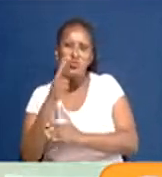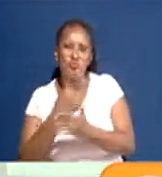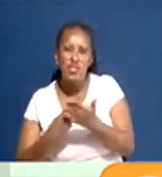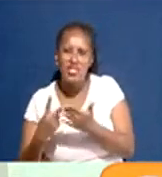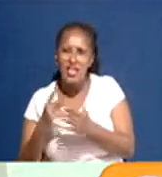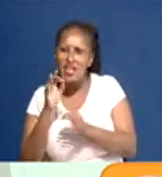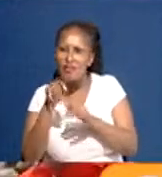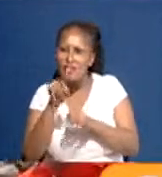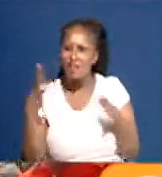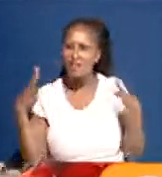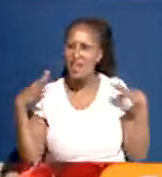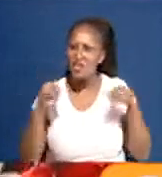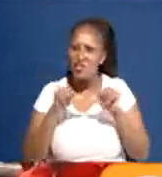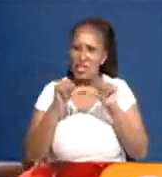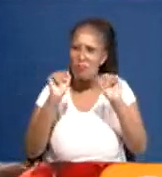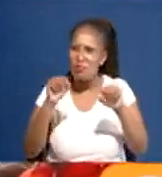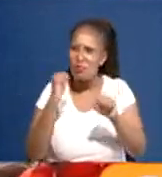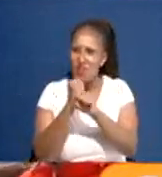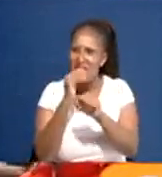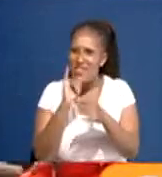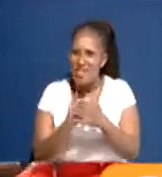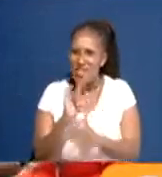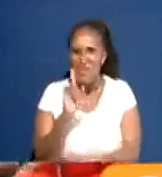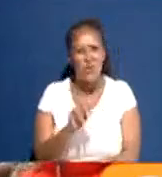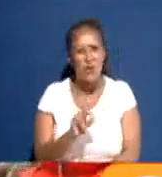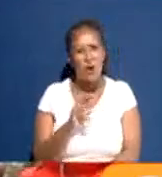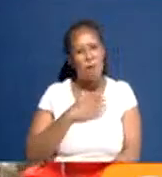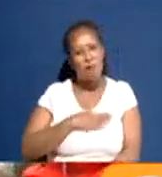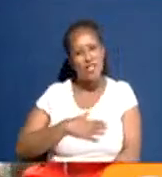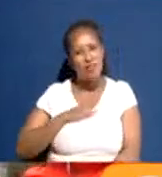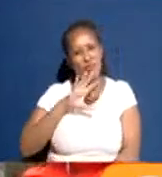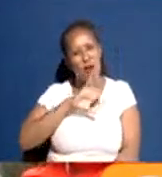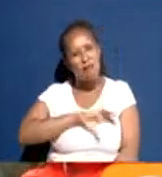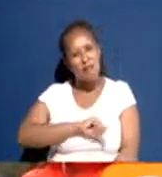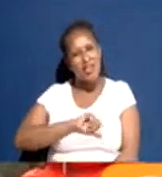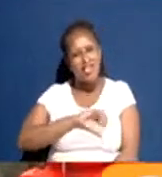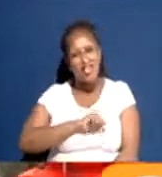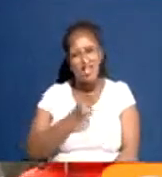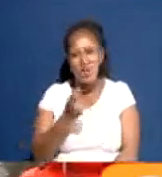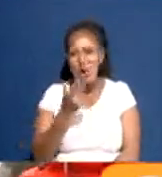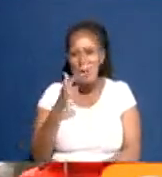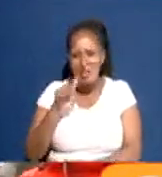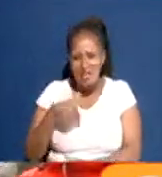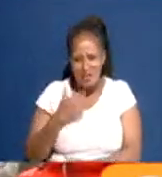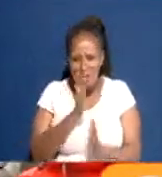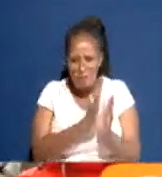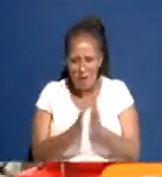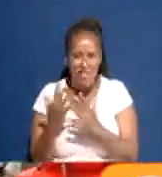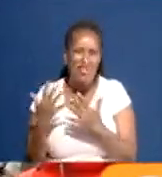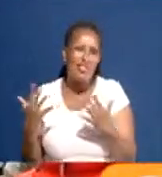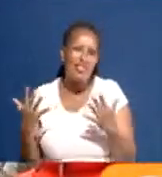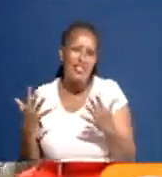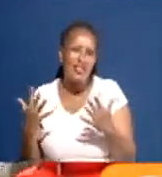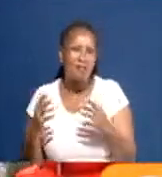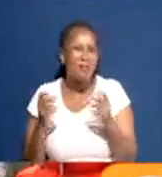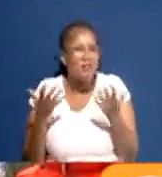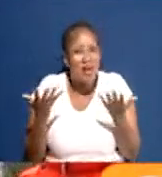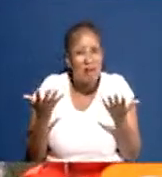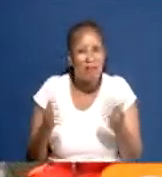kama wewe ni malaika. So watulize boli. Maneno mimi napanga. Ama ni